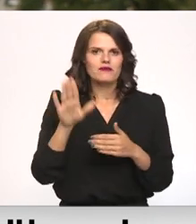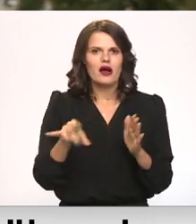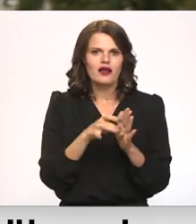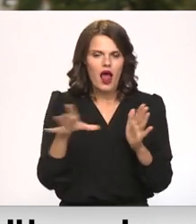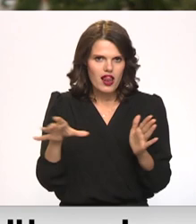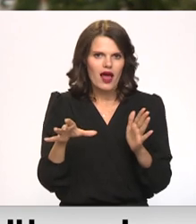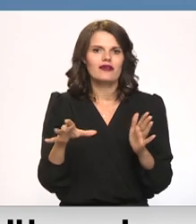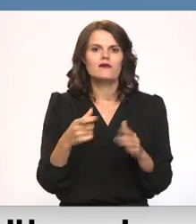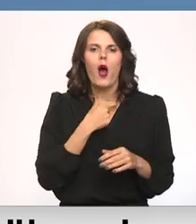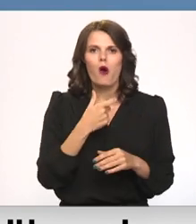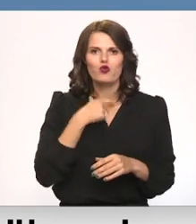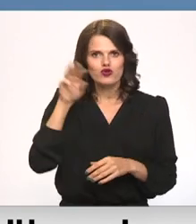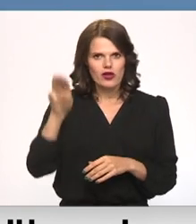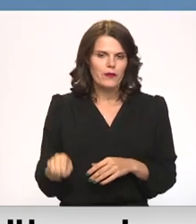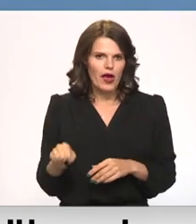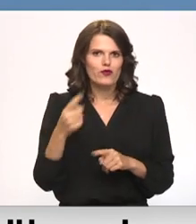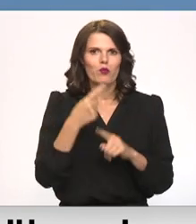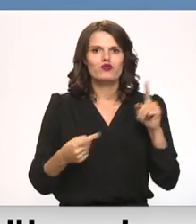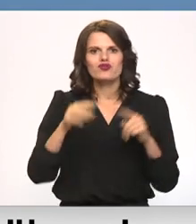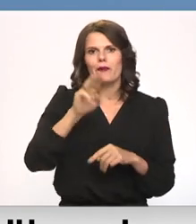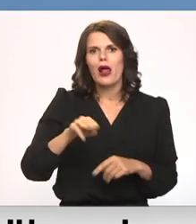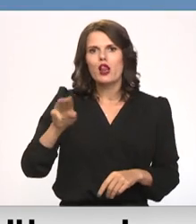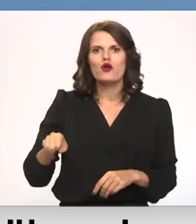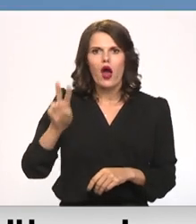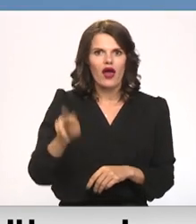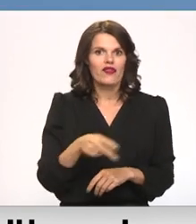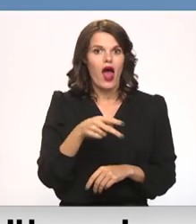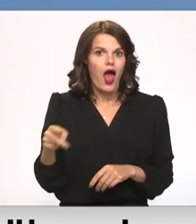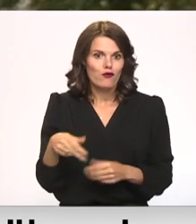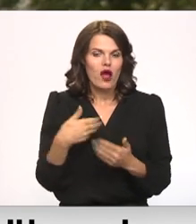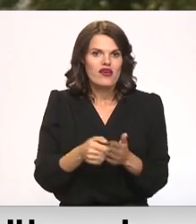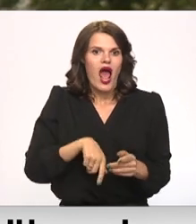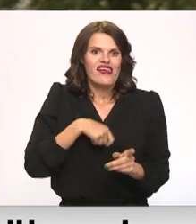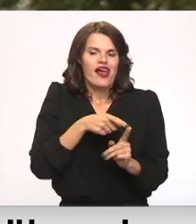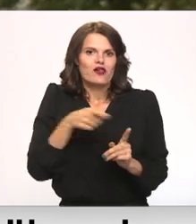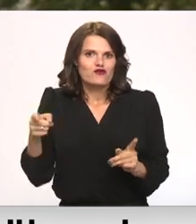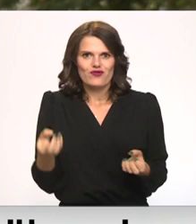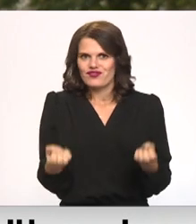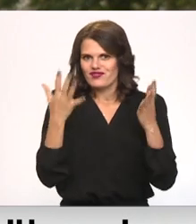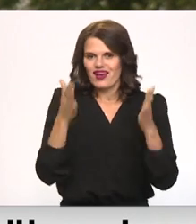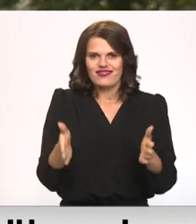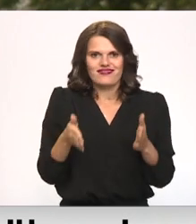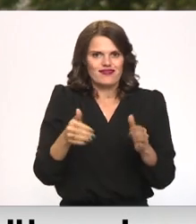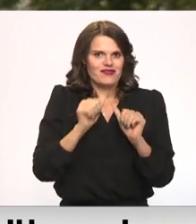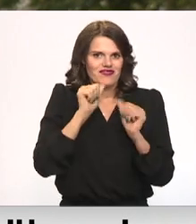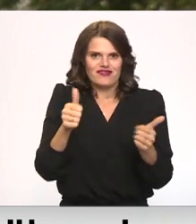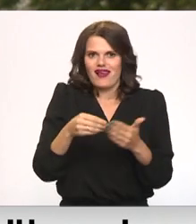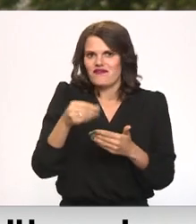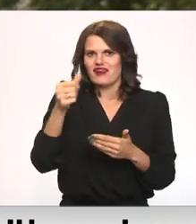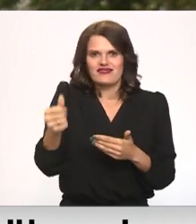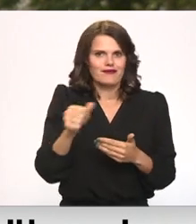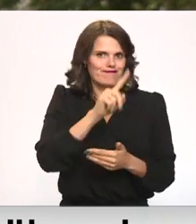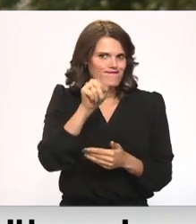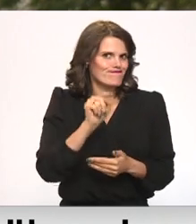elektrību. Augusta mēnesis 500 000 eiro. Jā. Ja tas notiek ilgstoši, tas skaidrs, ka slimnīcas maksātspēja ir zem jautājuma